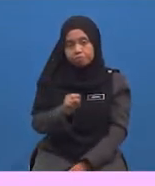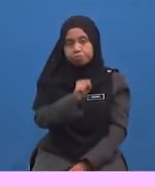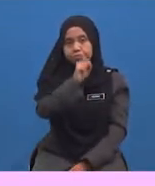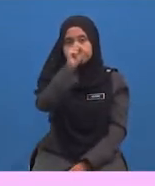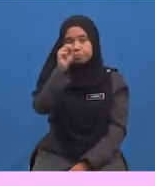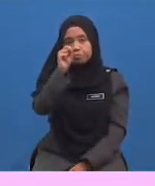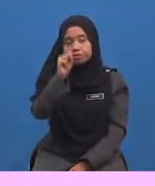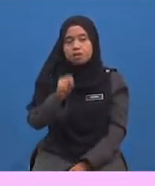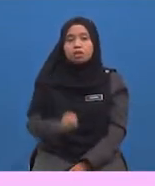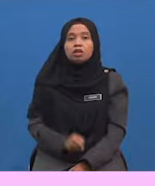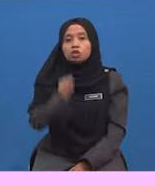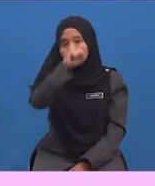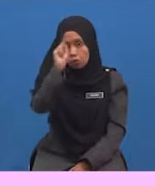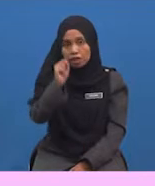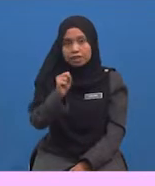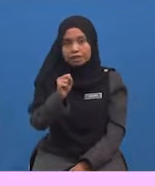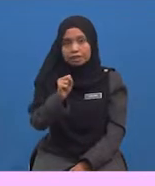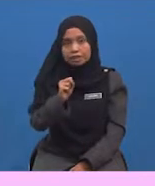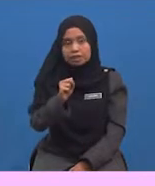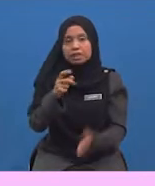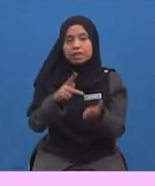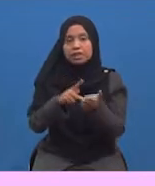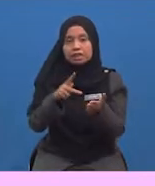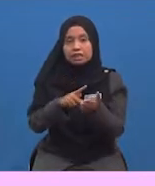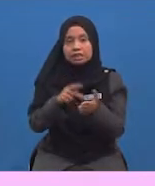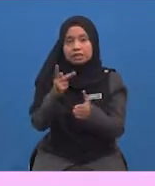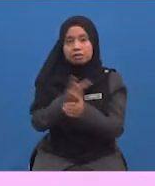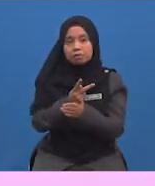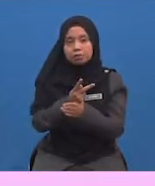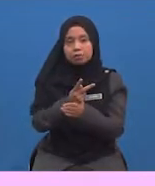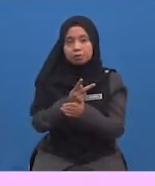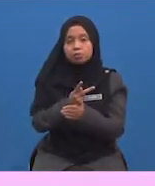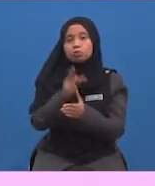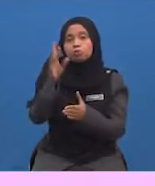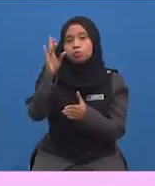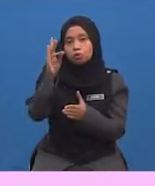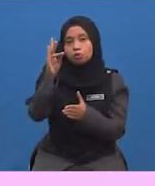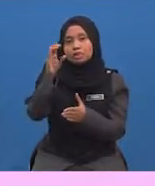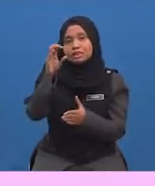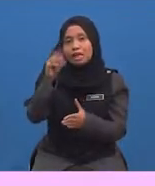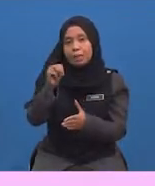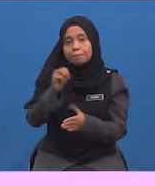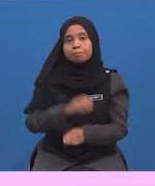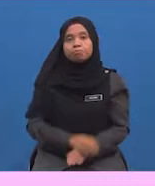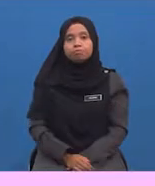Soalan yang dipaparkan ialah hitung isi padu sfera berjejari 7 cm.